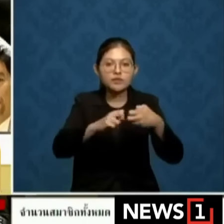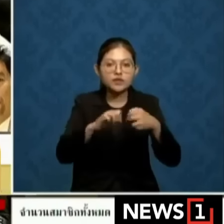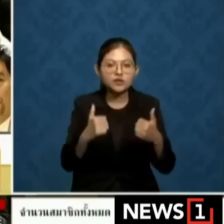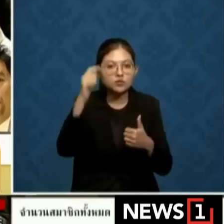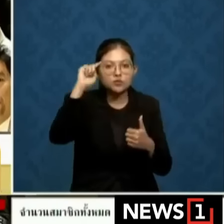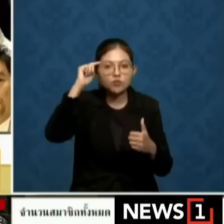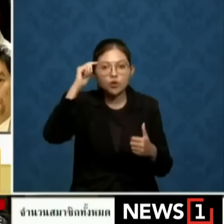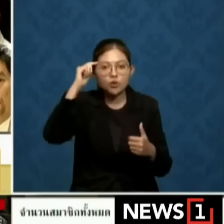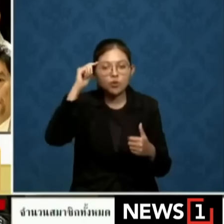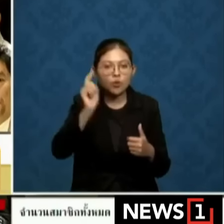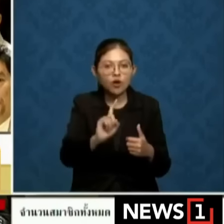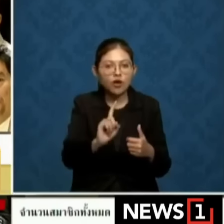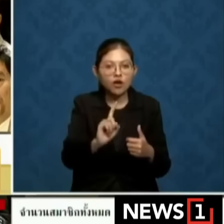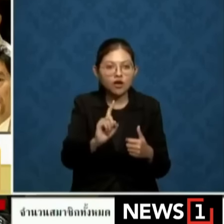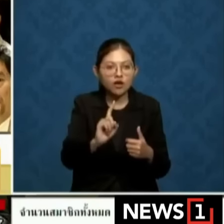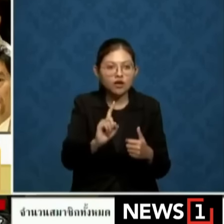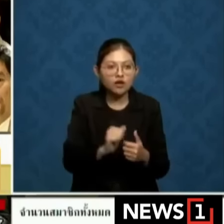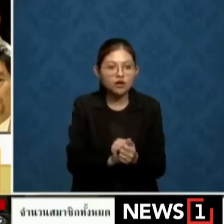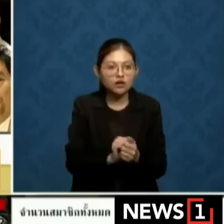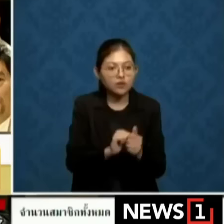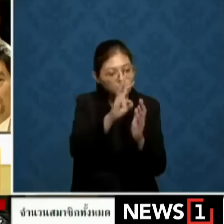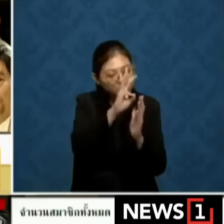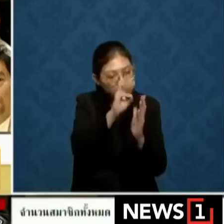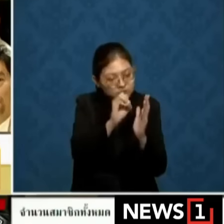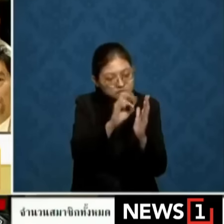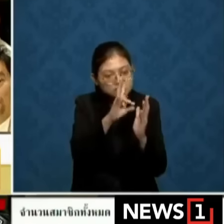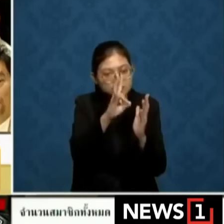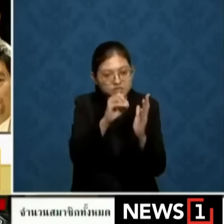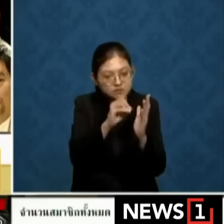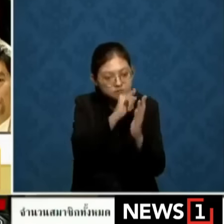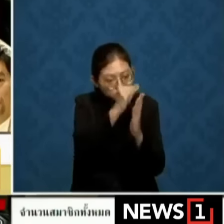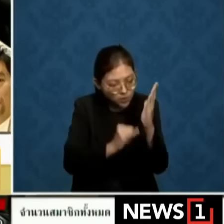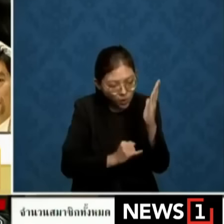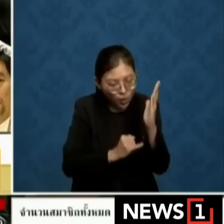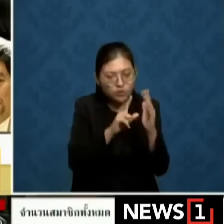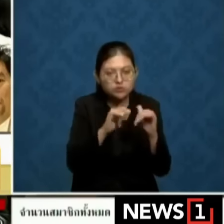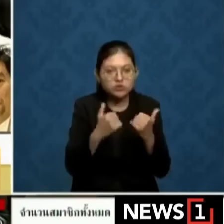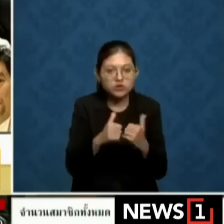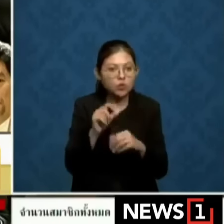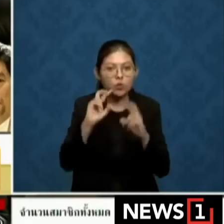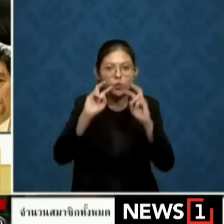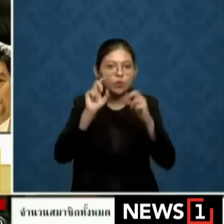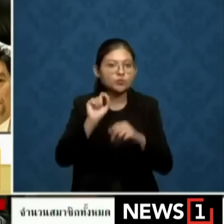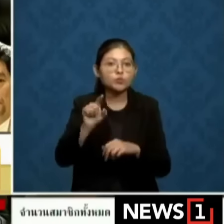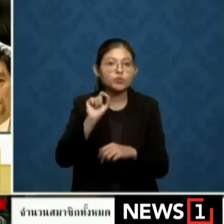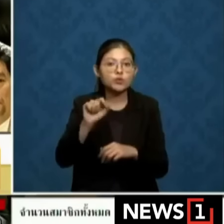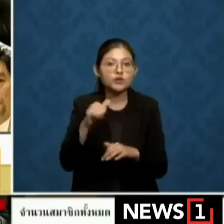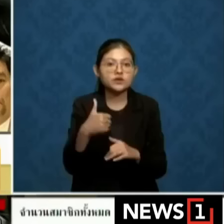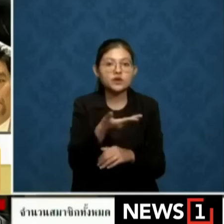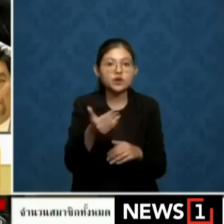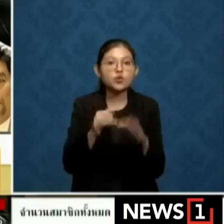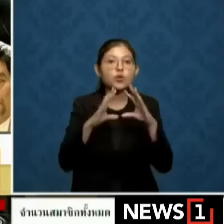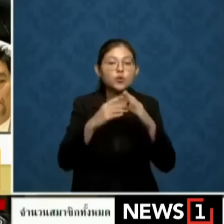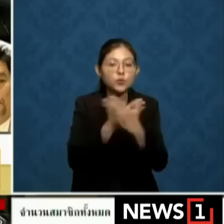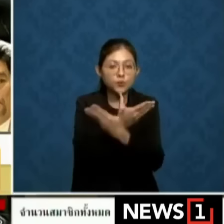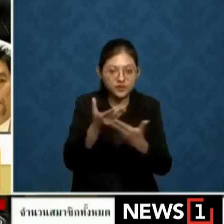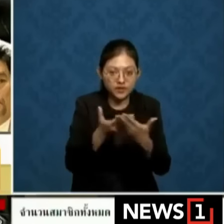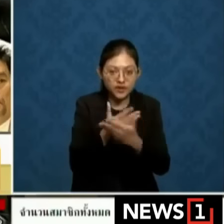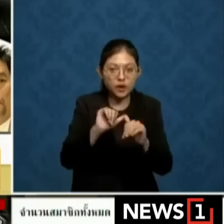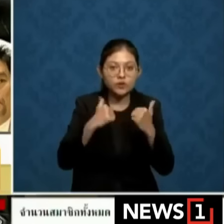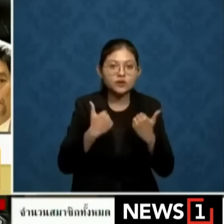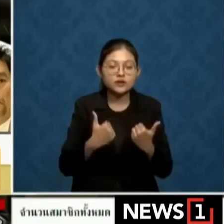องทำอย่างจริงจังนะเพราะว่าถ้าไม่ศึกษาไม่มีข้อมูลเชิงวิทยาศาสตร์สุดท้ายมันจะสร้างปัญหาที่ใหญ่ขึ้นนะคะ